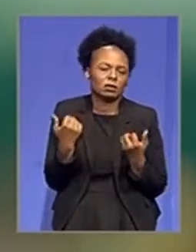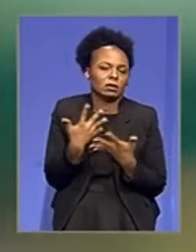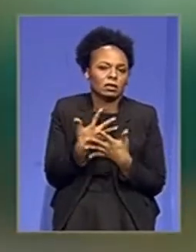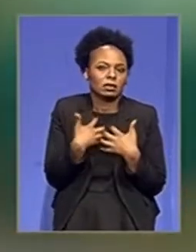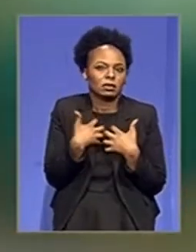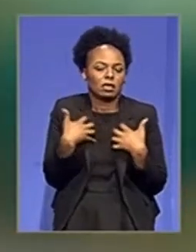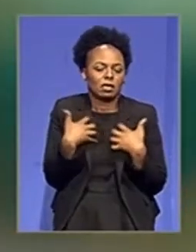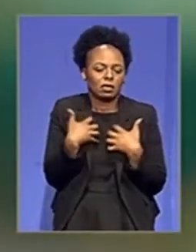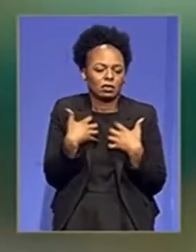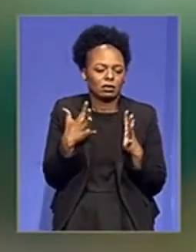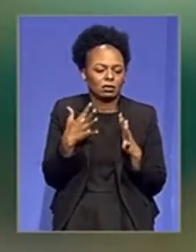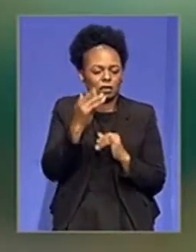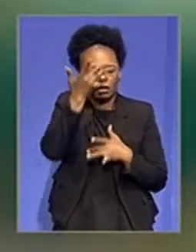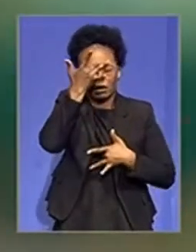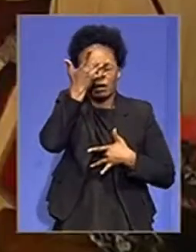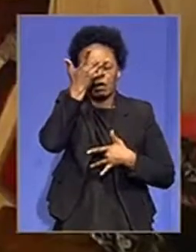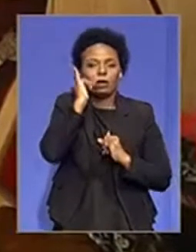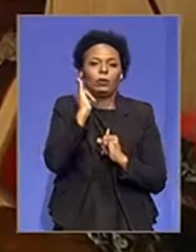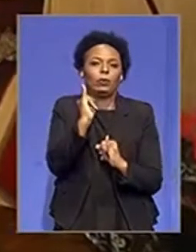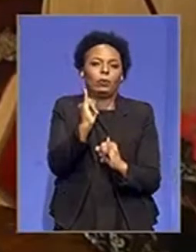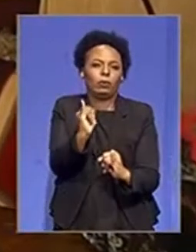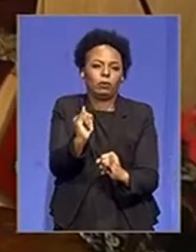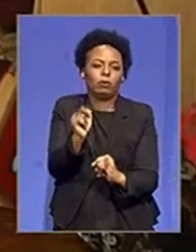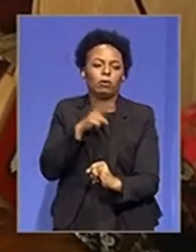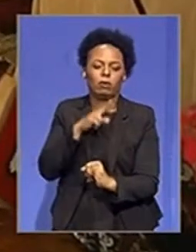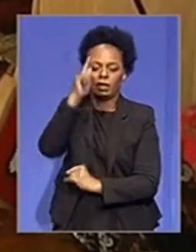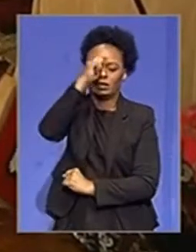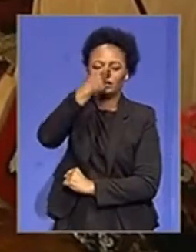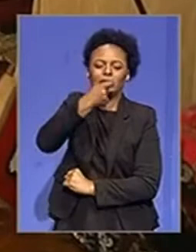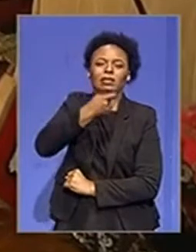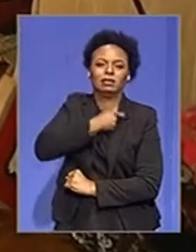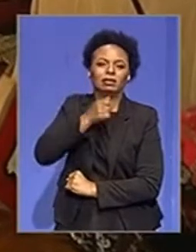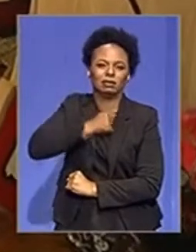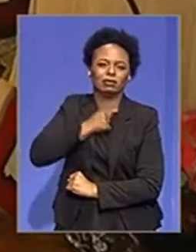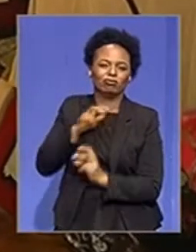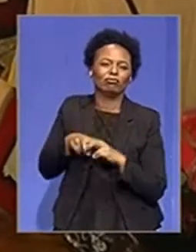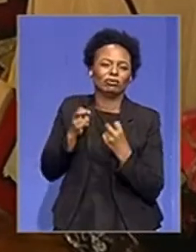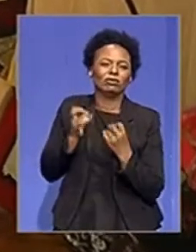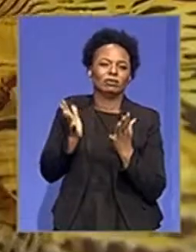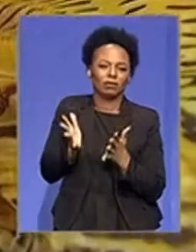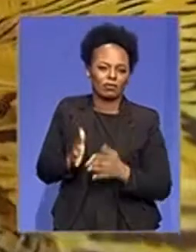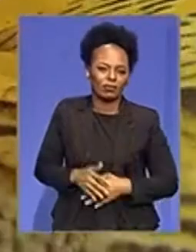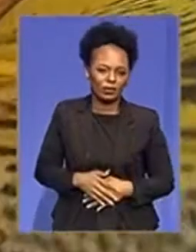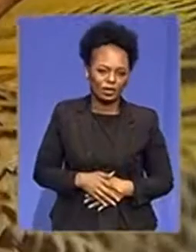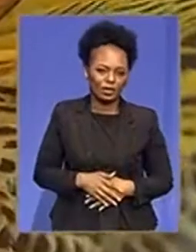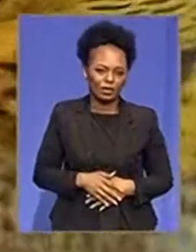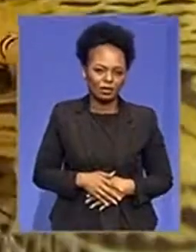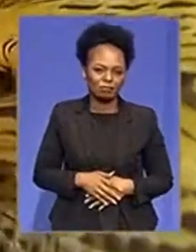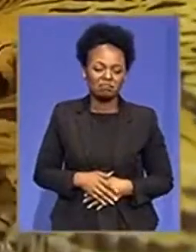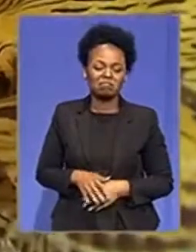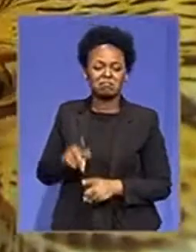lo fita. Ke ntho ye ngwanona. gape o dula taba ye nngwe ka morwa wa gagwe A tsuba